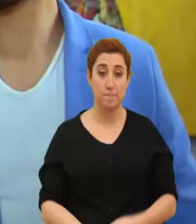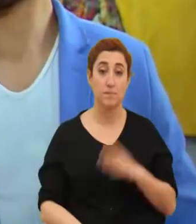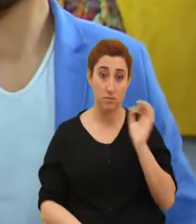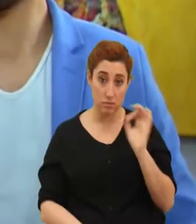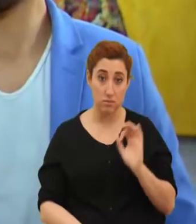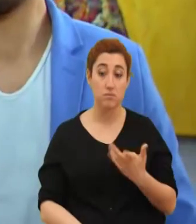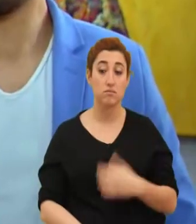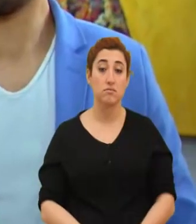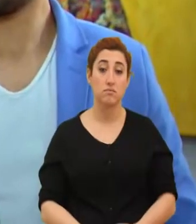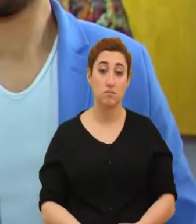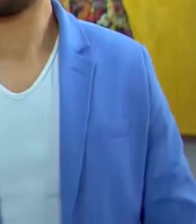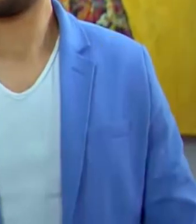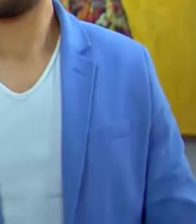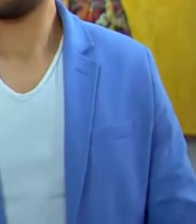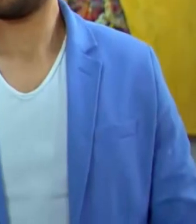söylüyorsun. Ya?